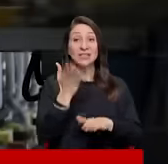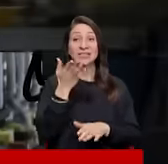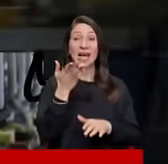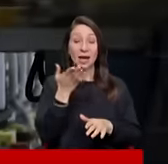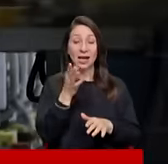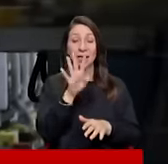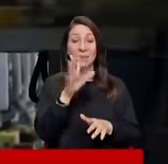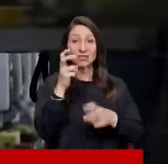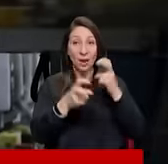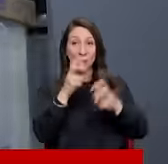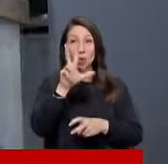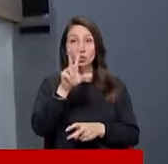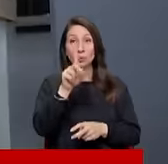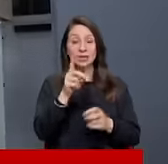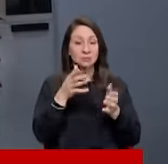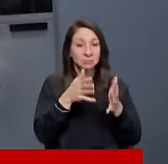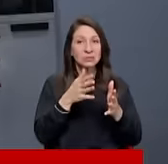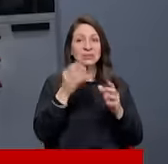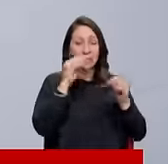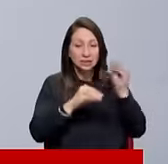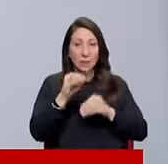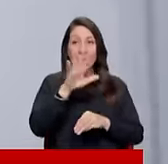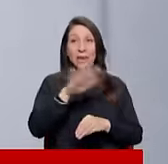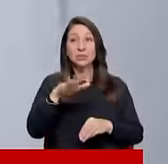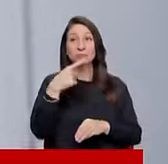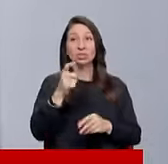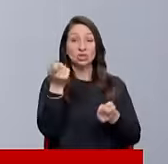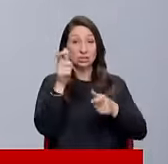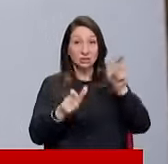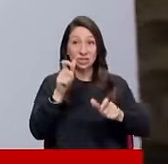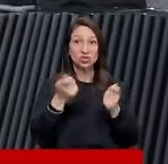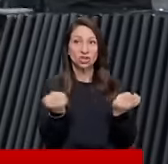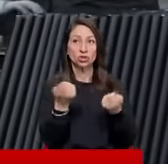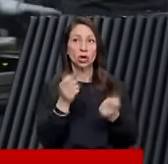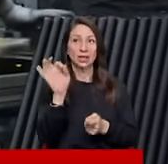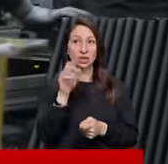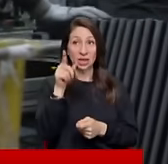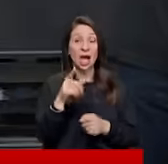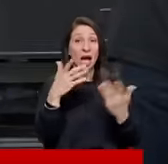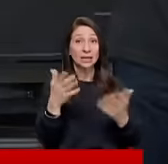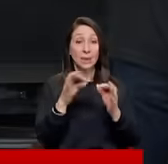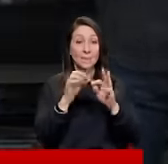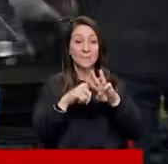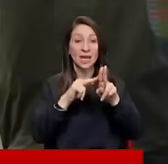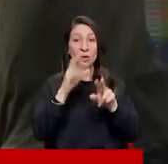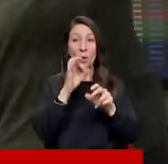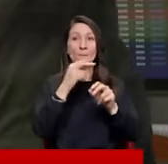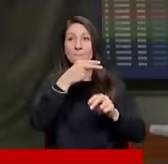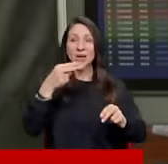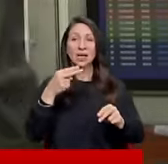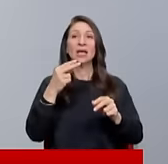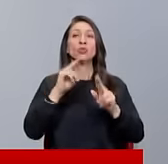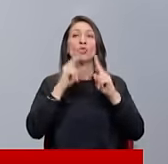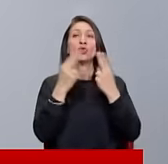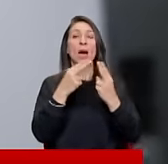iştirak, 45 fabrika, 31 Ar-Ge ve tasarım merkezi, 55 bin çalışanıyla faaliyet gösteriyor Arçelik. Artık Beko markasıyla global